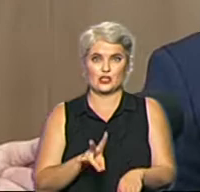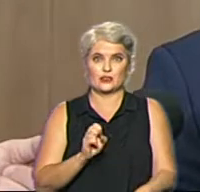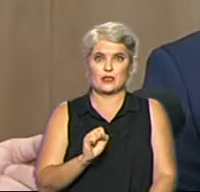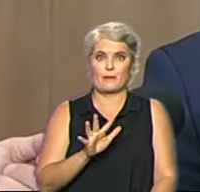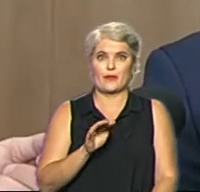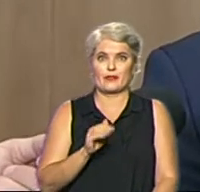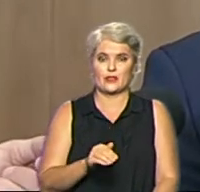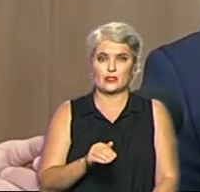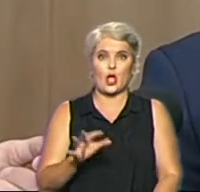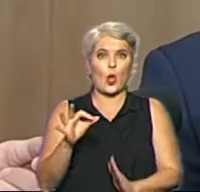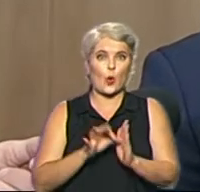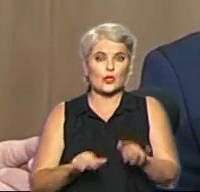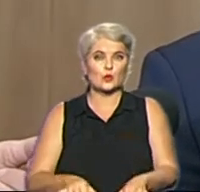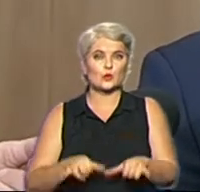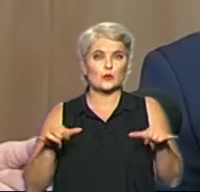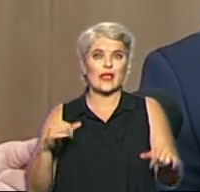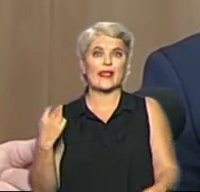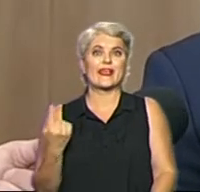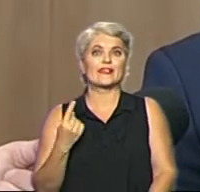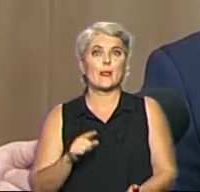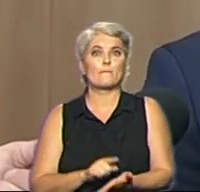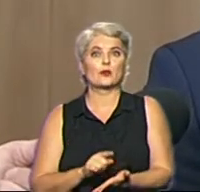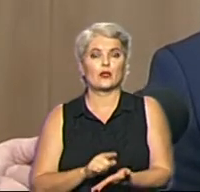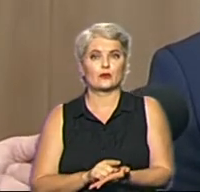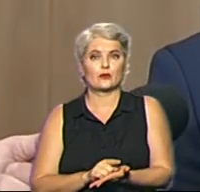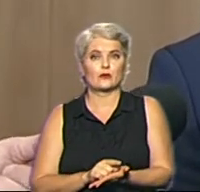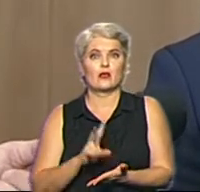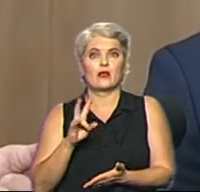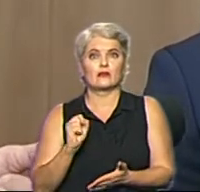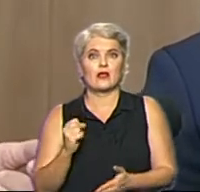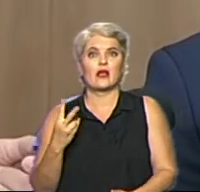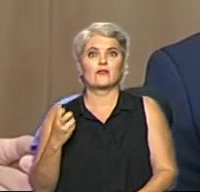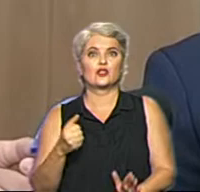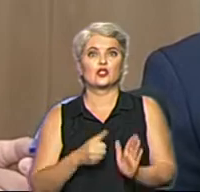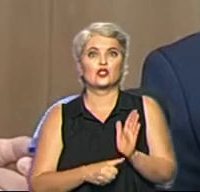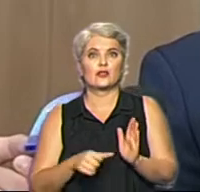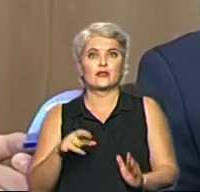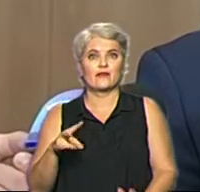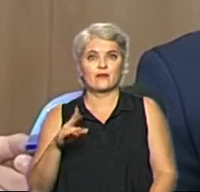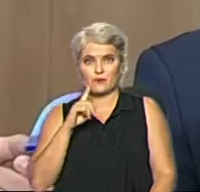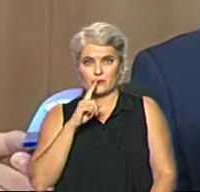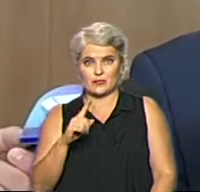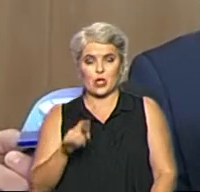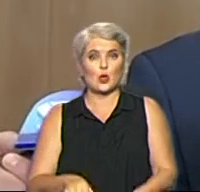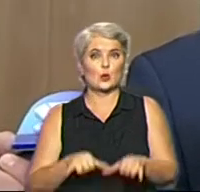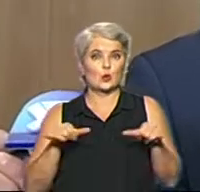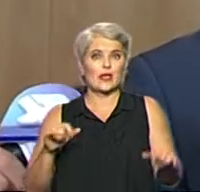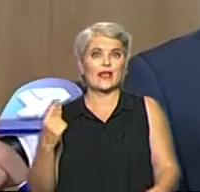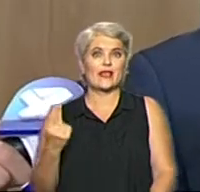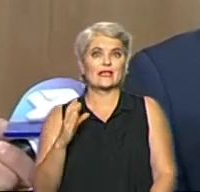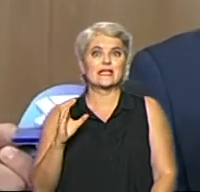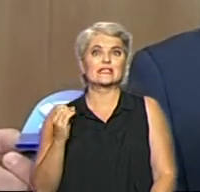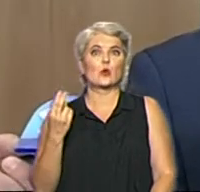тисяч. Одразу зросте єдиний податок. Майже на 260 гривень в місяць. Зросте єдиний соціальний